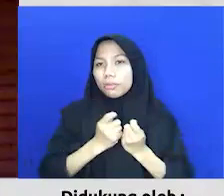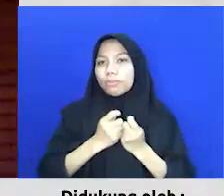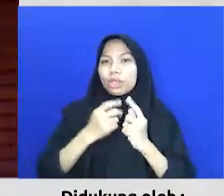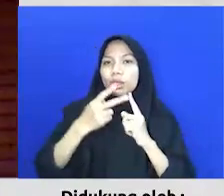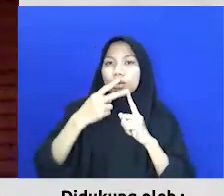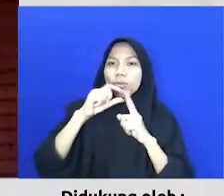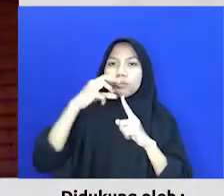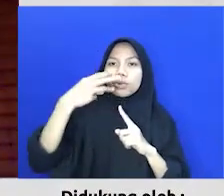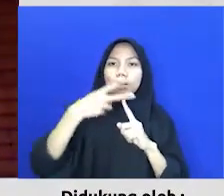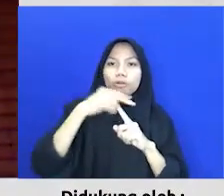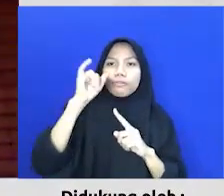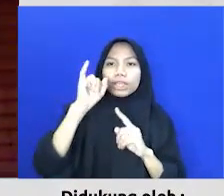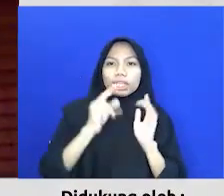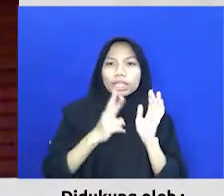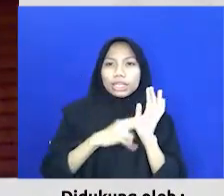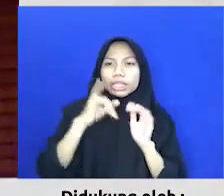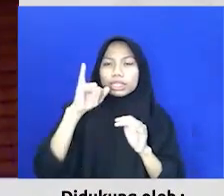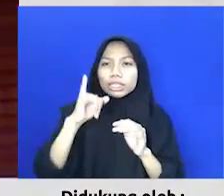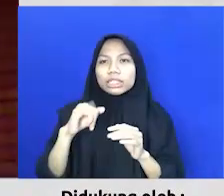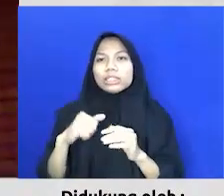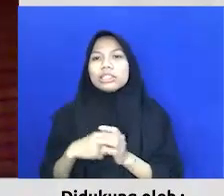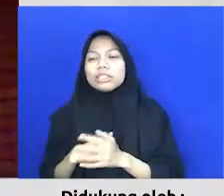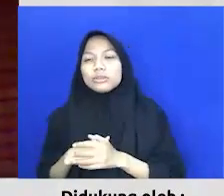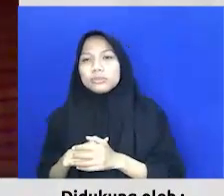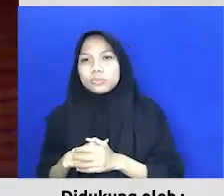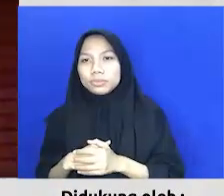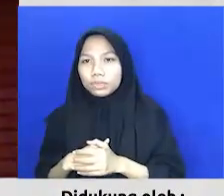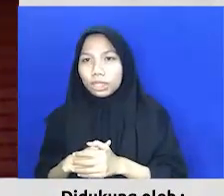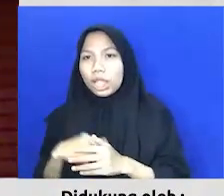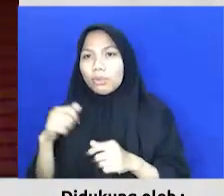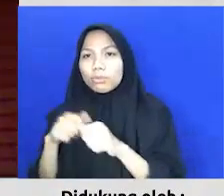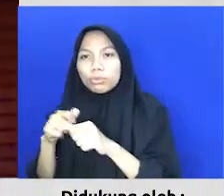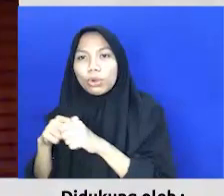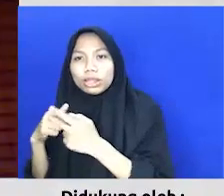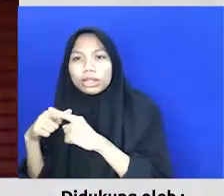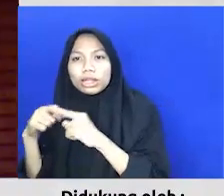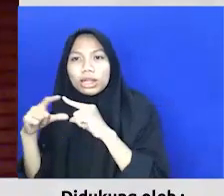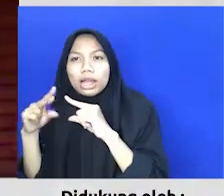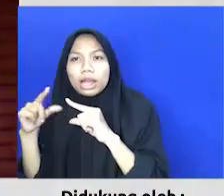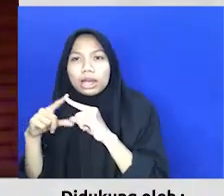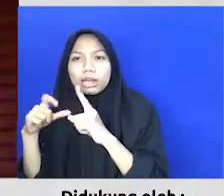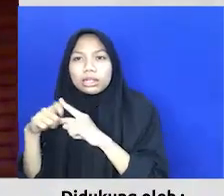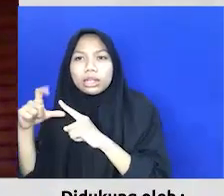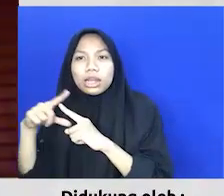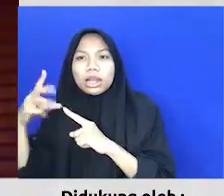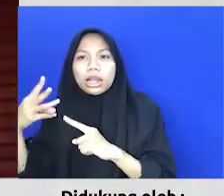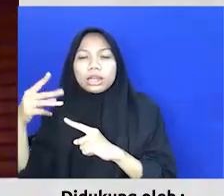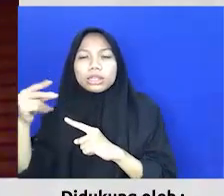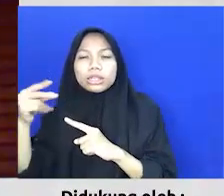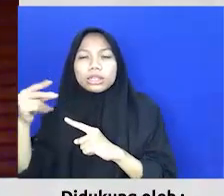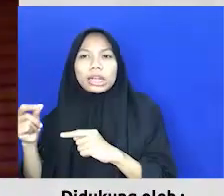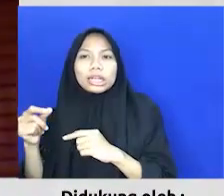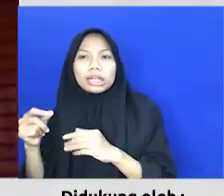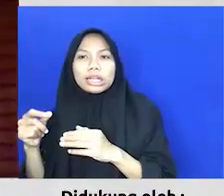akan sangat susah untuk tidak suka gitu ya 100% atau suka 100% gitu dengan semua karakter ini gitu, seperti yang tadi Aris bilang